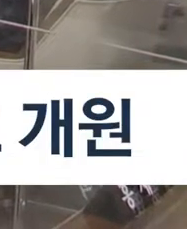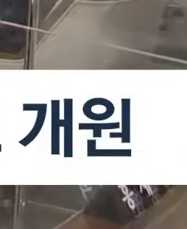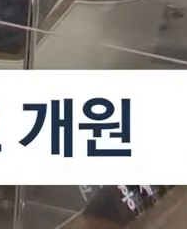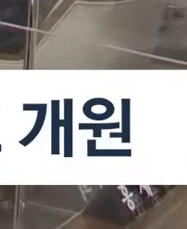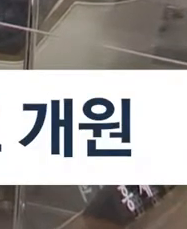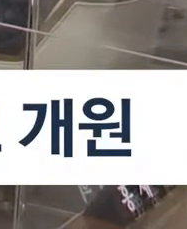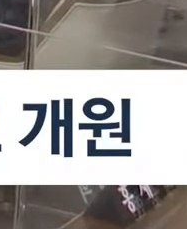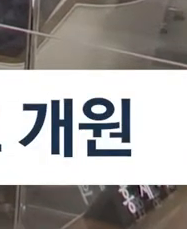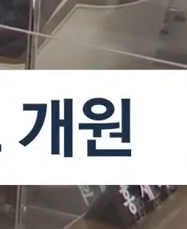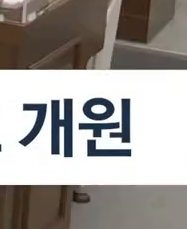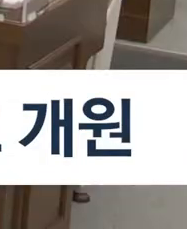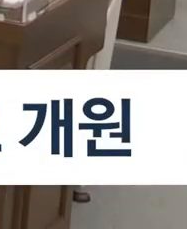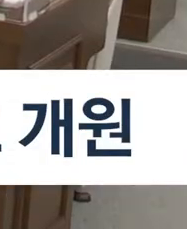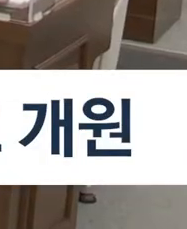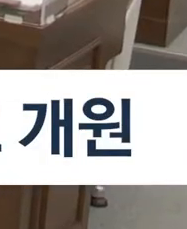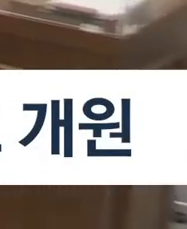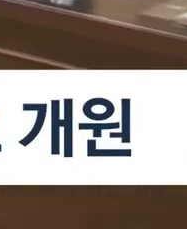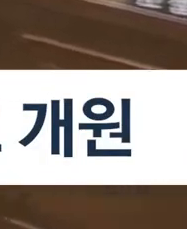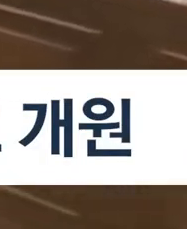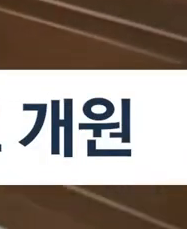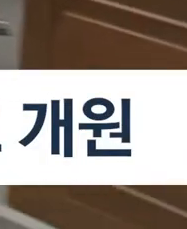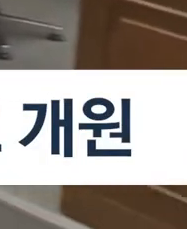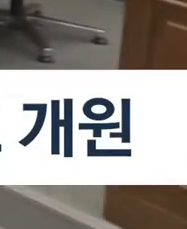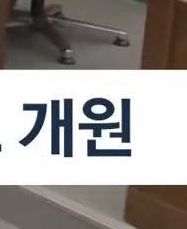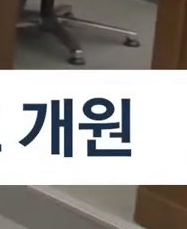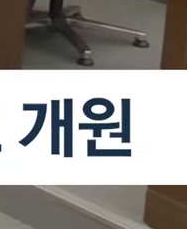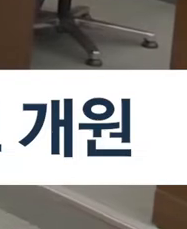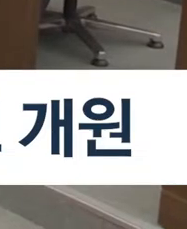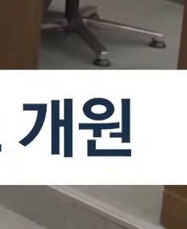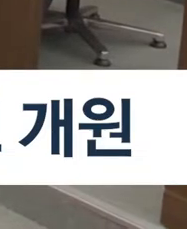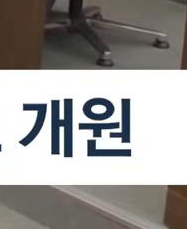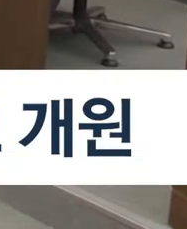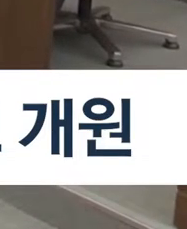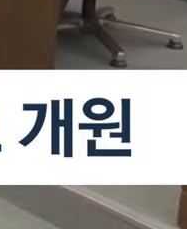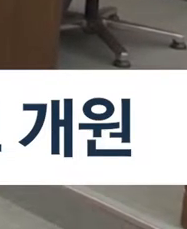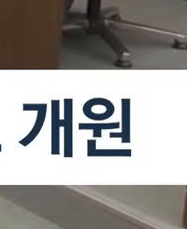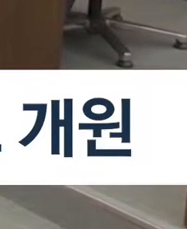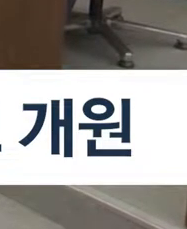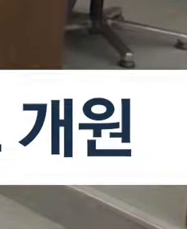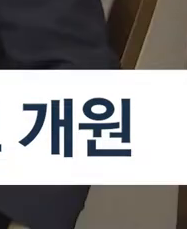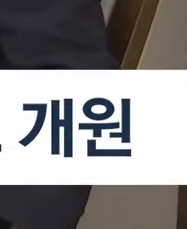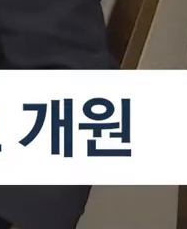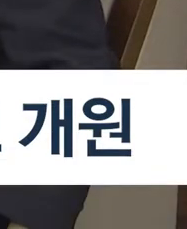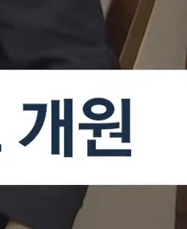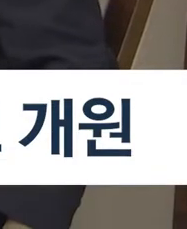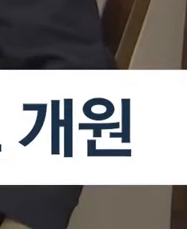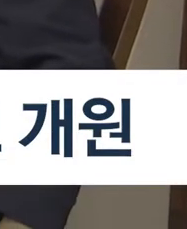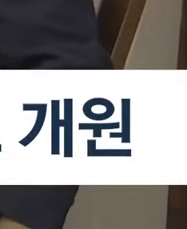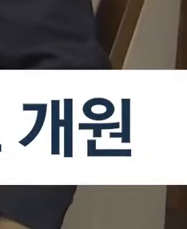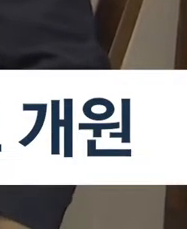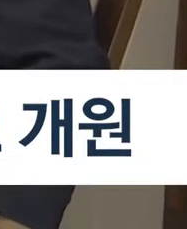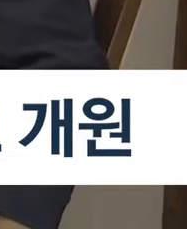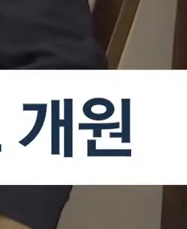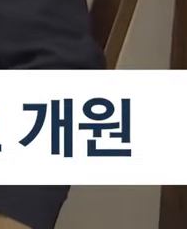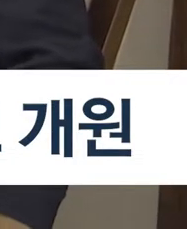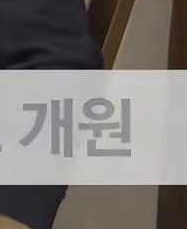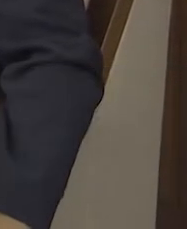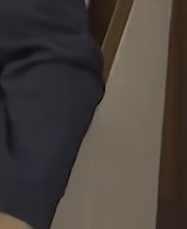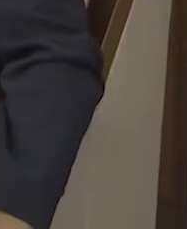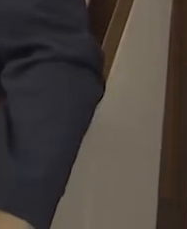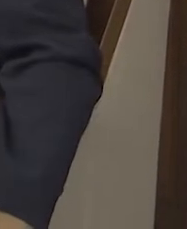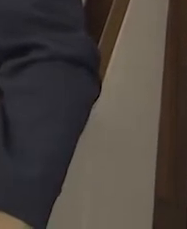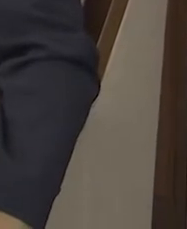제9대 서울특별시 강서구의회가 원구성을 마치고 지난 11일 개원식을 시작으로 4년간의 의정활동에 들어갔습니다.